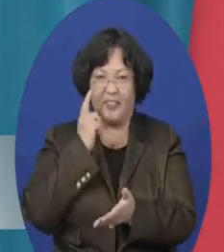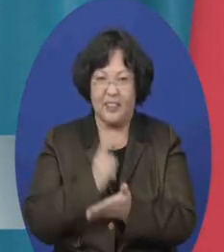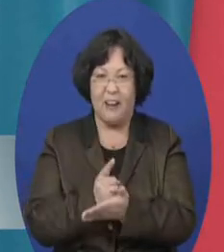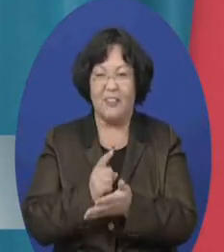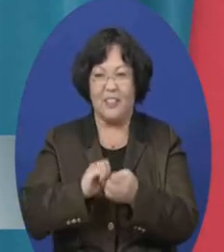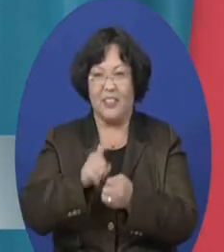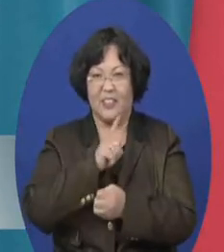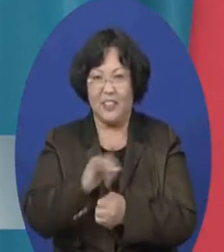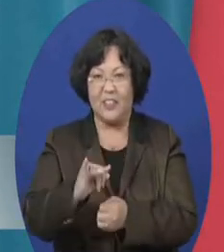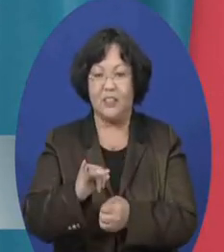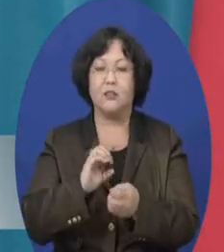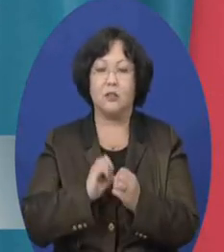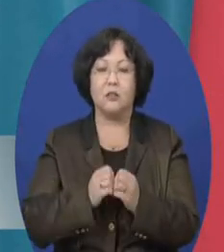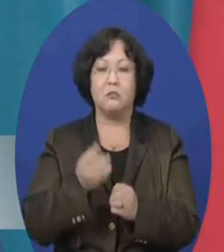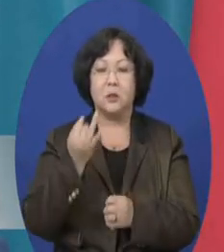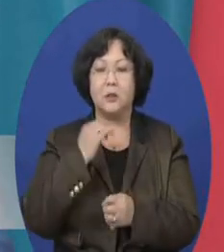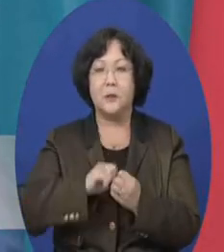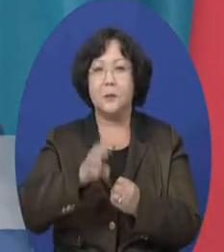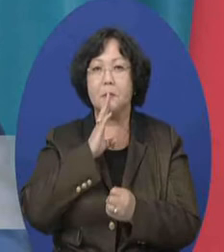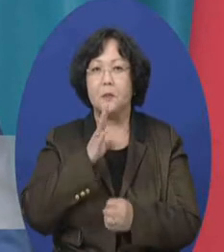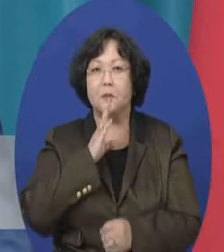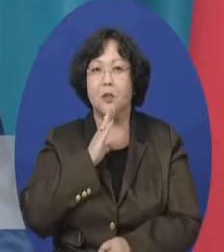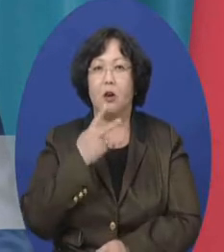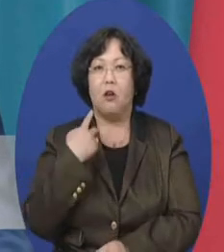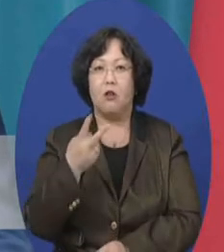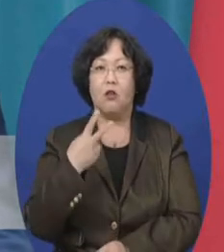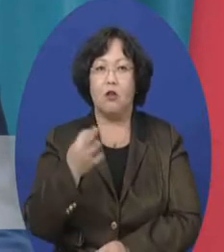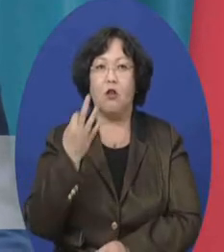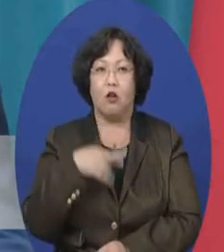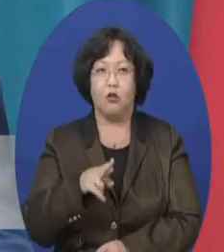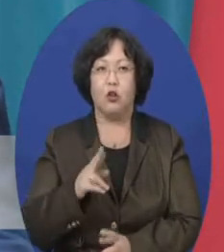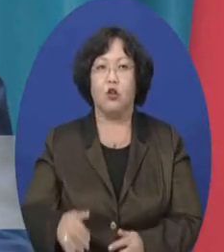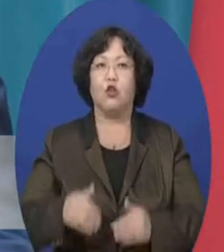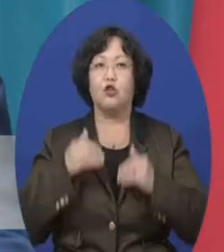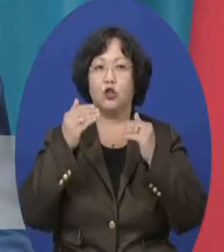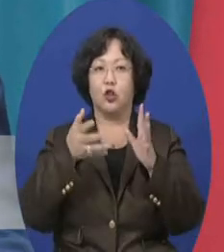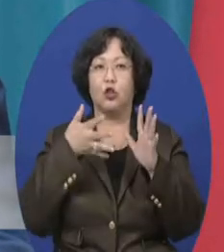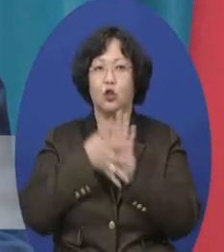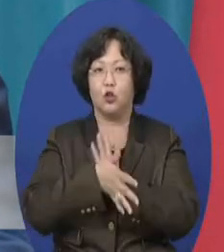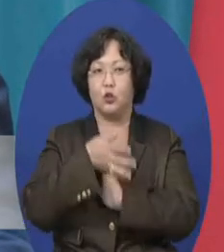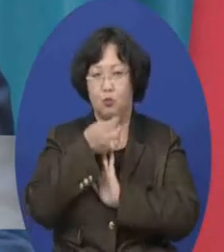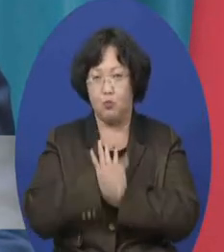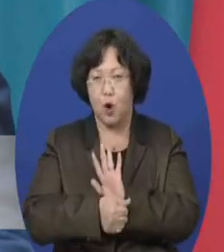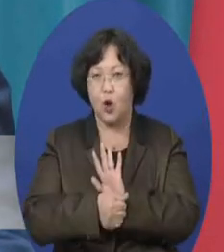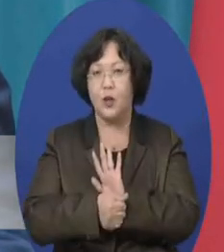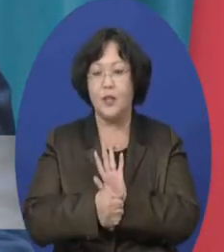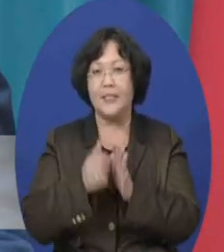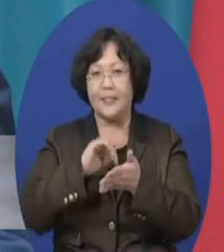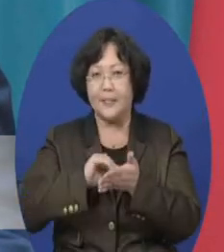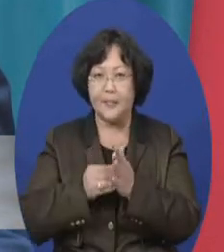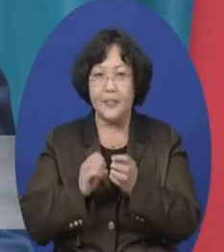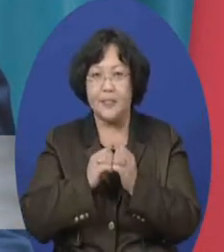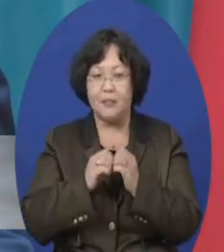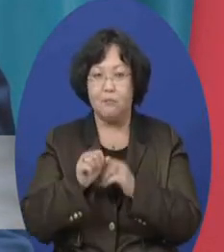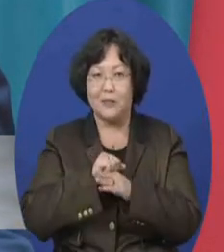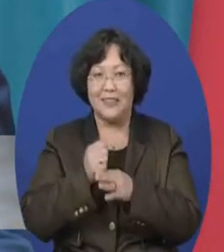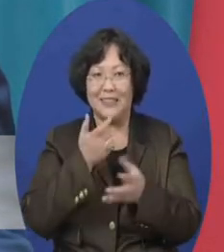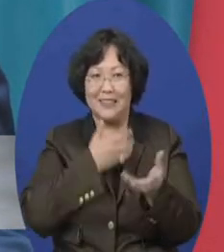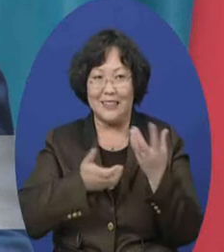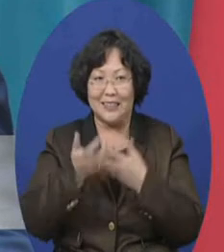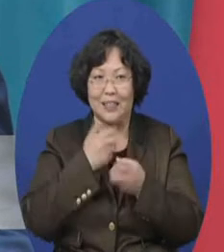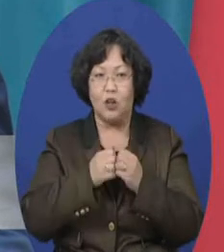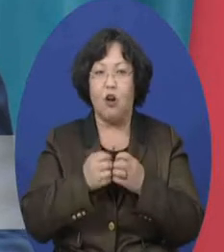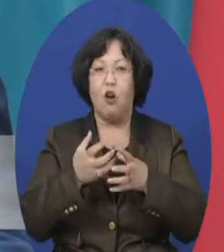гэж үзэж байгаа. За эх хонд бид хөгжлийн төсөв хийж байгаа. Хөгжлийн төсөв хийж байгаа. Бидэнд маш олон